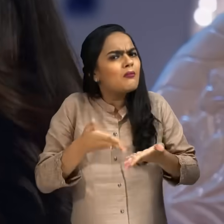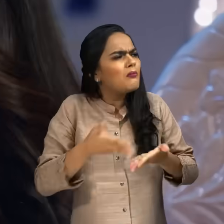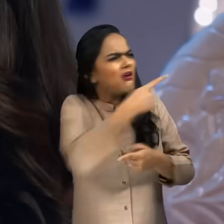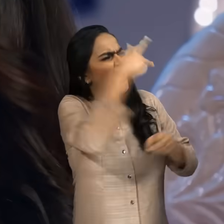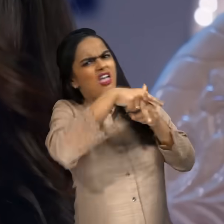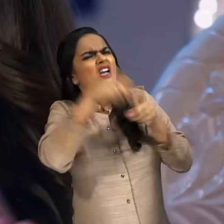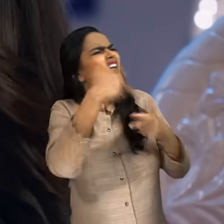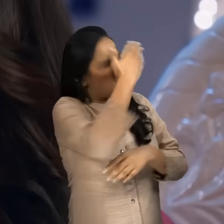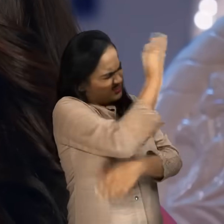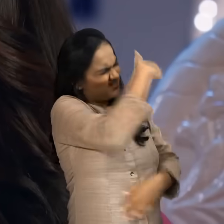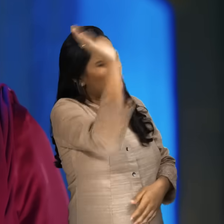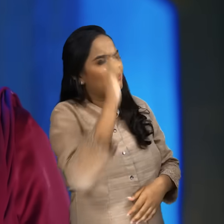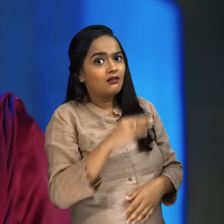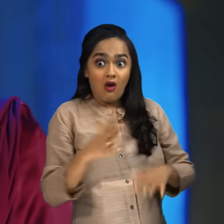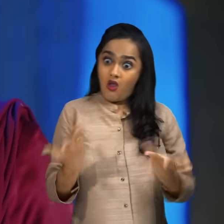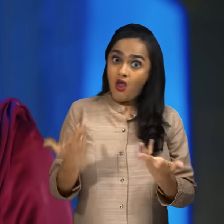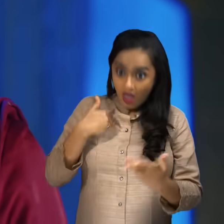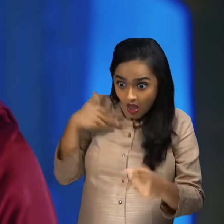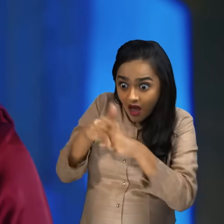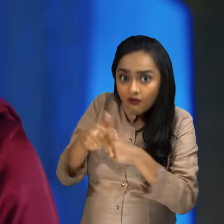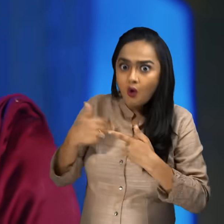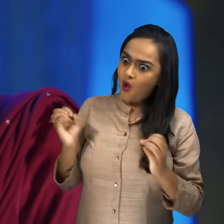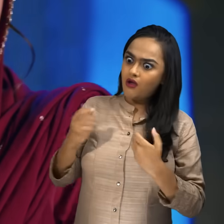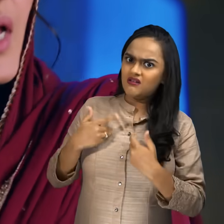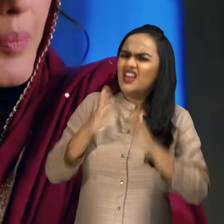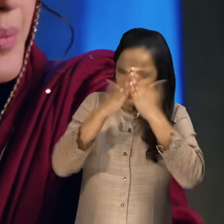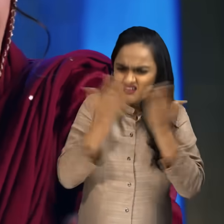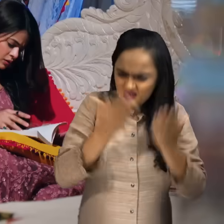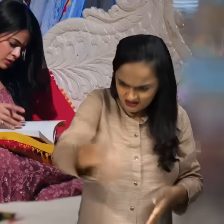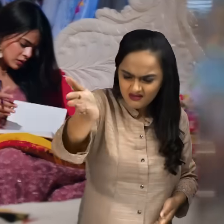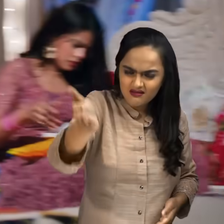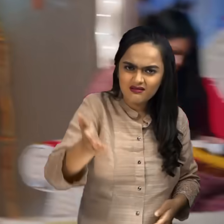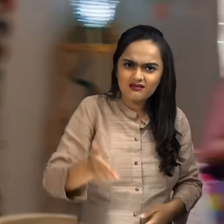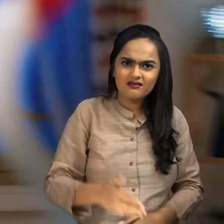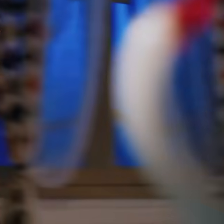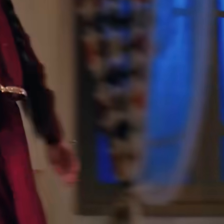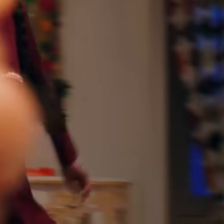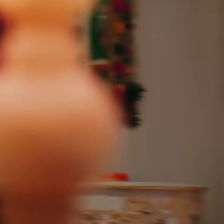थी, तू जाना, मुझे डिस्टर्ब हो रहा है। ले, मैं डिस्टर्ब करने लगी। पढ़ पढ़।